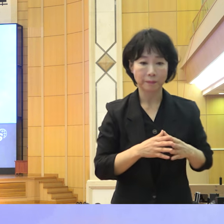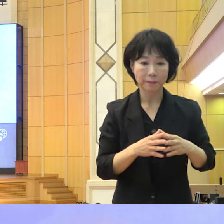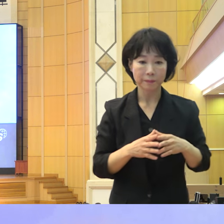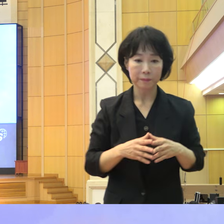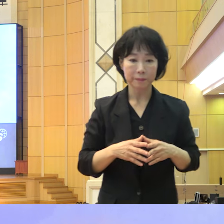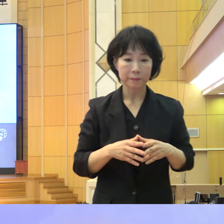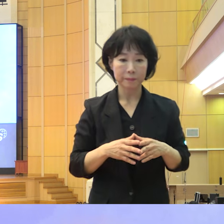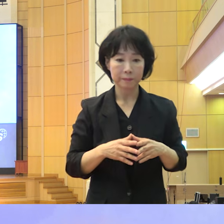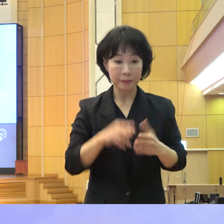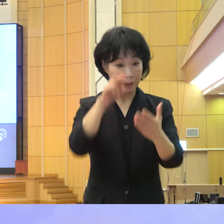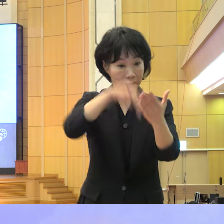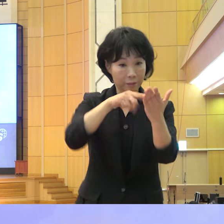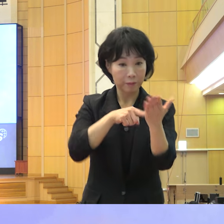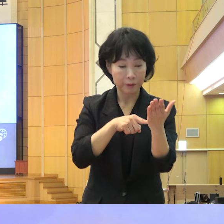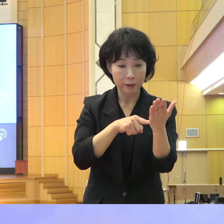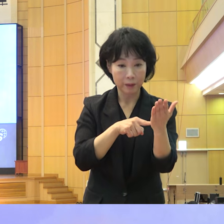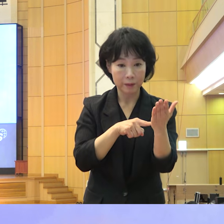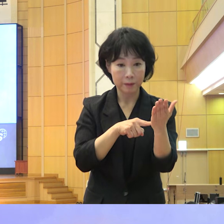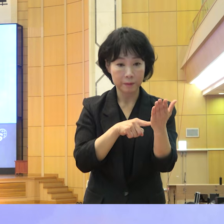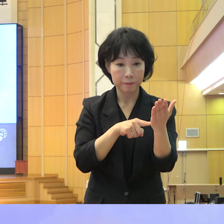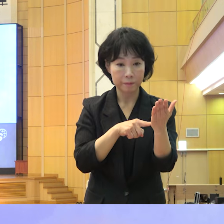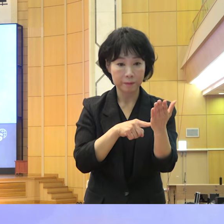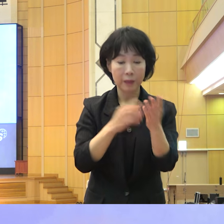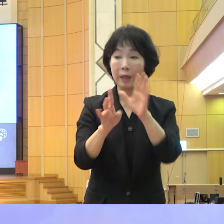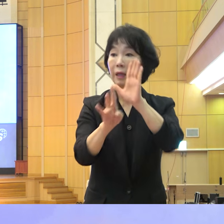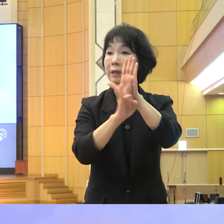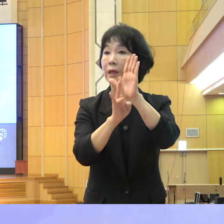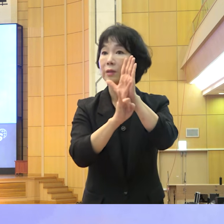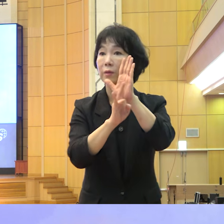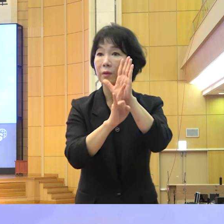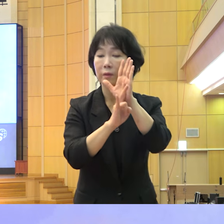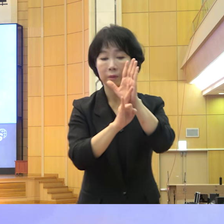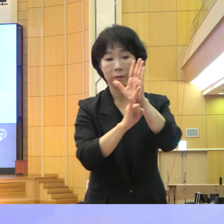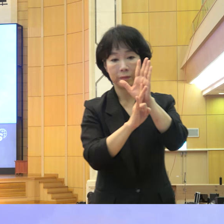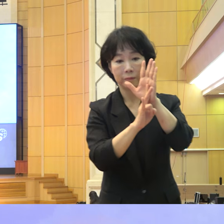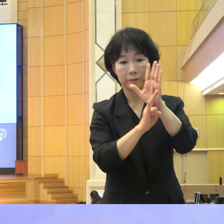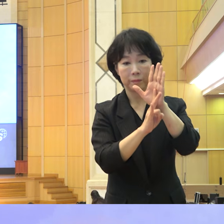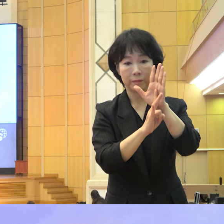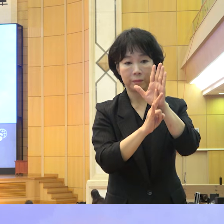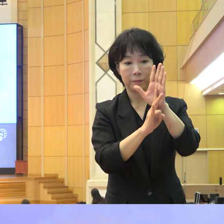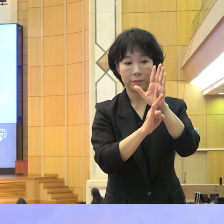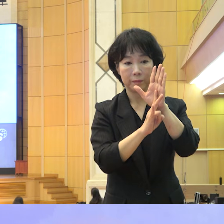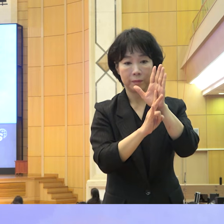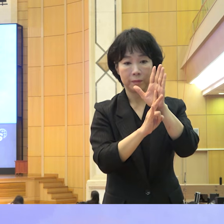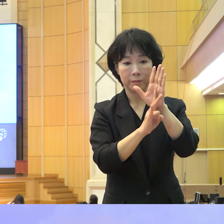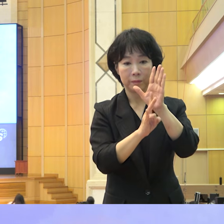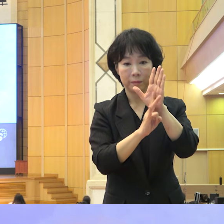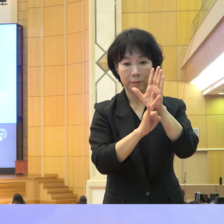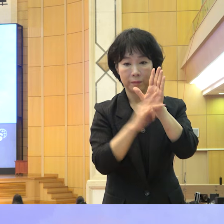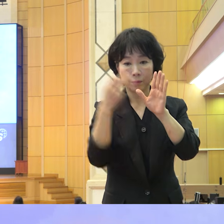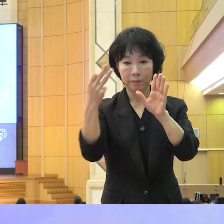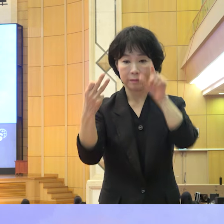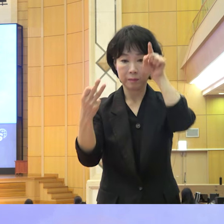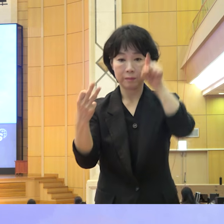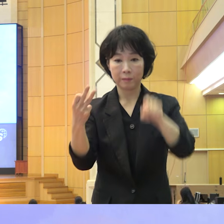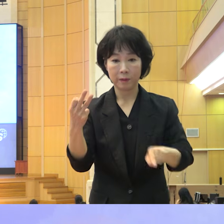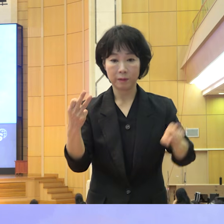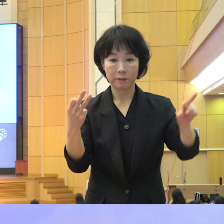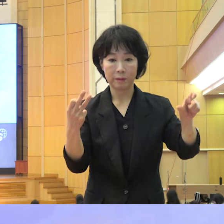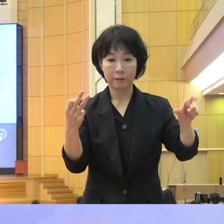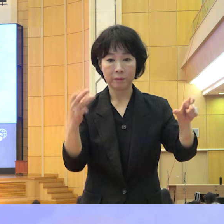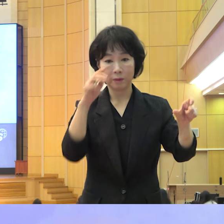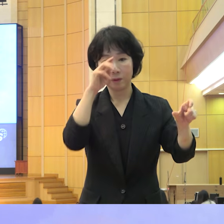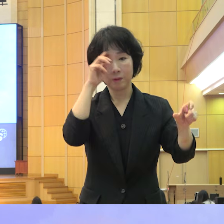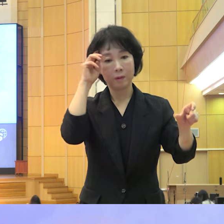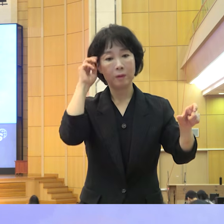마지막으로 읽고 마치겠습니다. 요한계시록 13장 15절부터 18절까지. 이런 시대가 온다는 거죠.